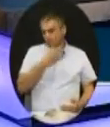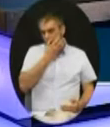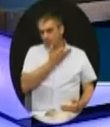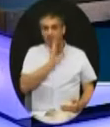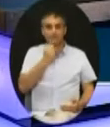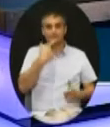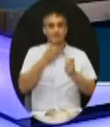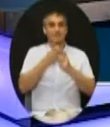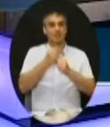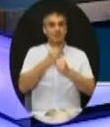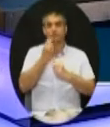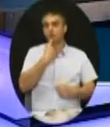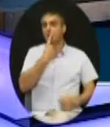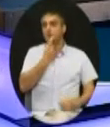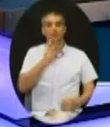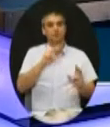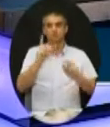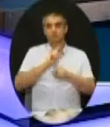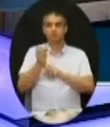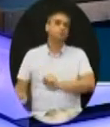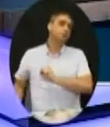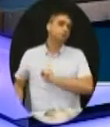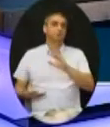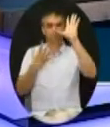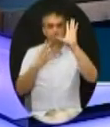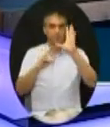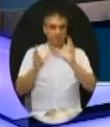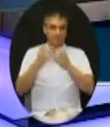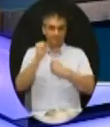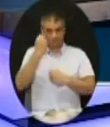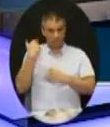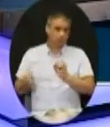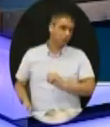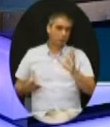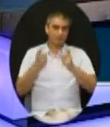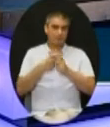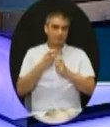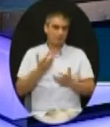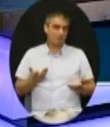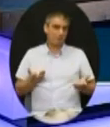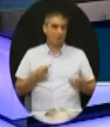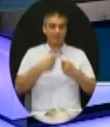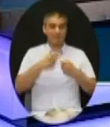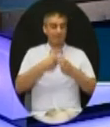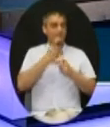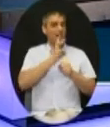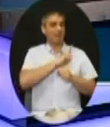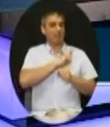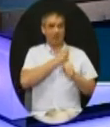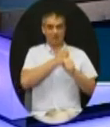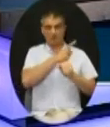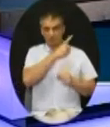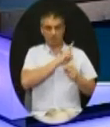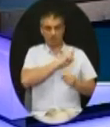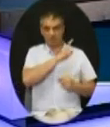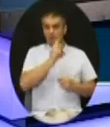אותך, האם ממפלגת העבודה מישהו היה מעיר הערה כזאת, היו זורקים אותו, או במחנה ציוני, היו זורקים אותו ממפלגה. כשחבר לייבור העיר הערה